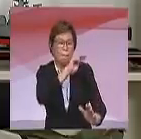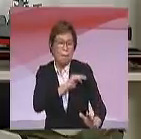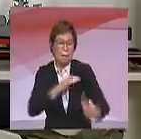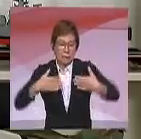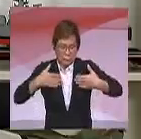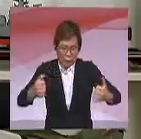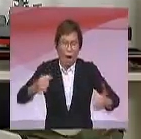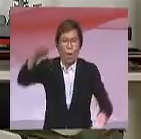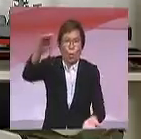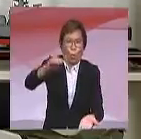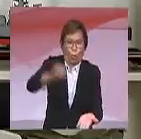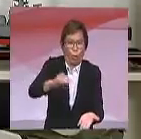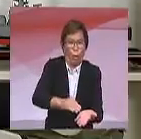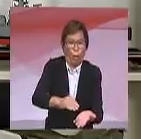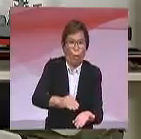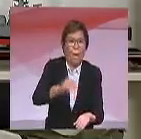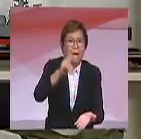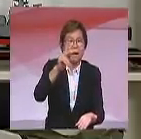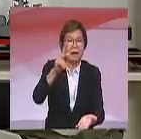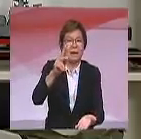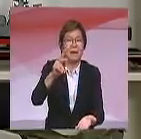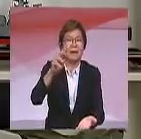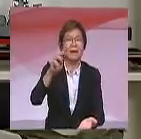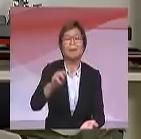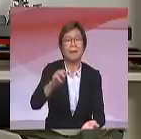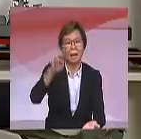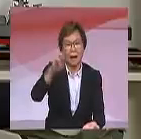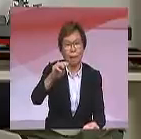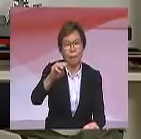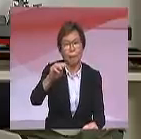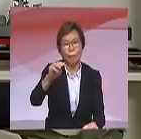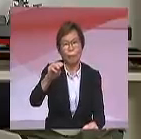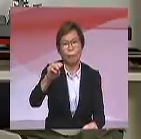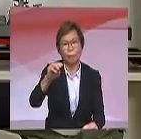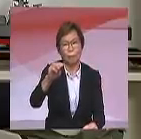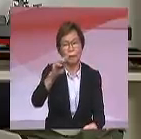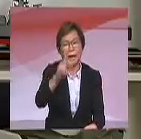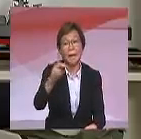membuat pengurangan dari setiap kos yang terlibat. Jadi bolehlah memohon.